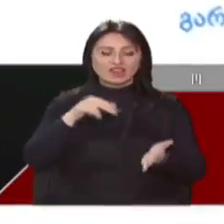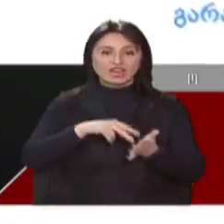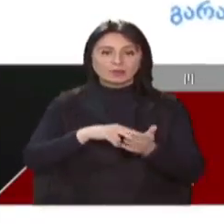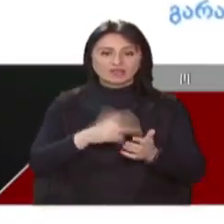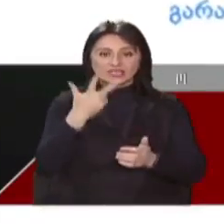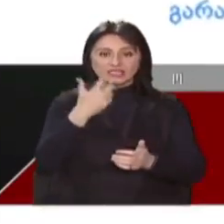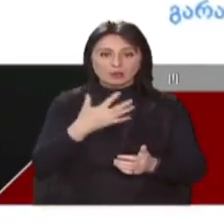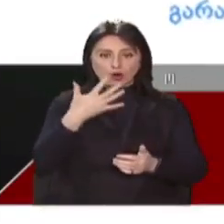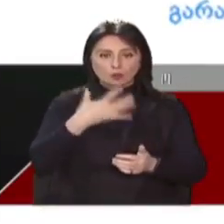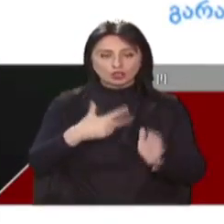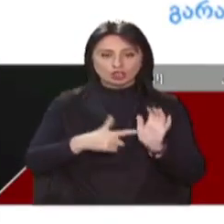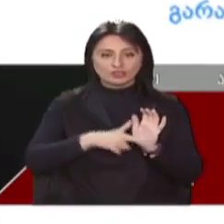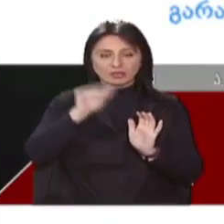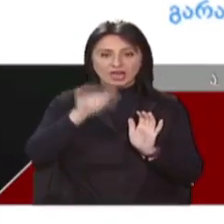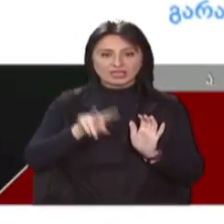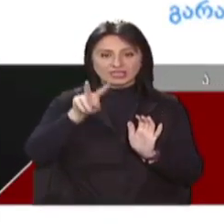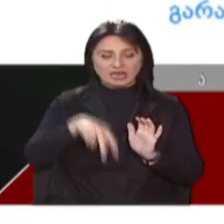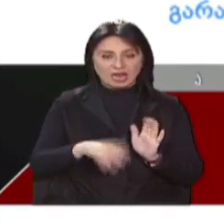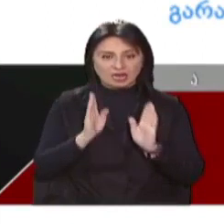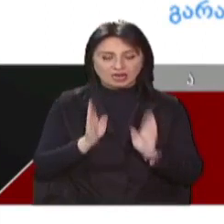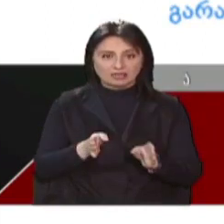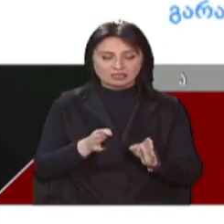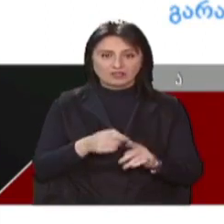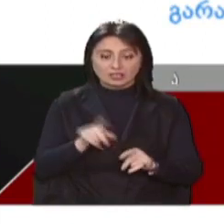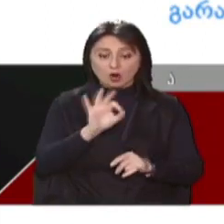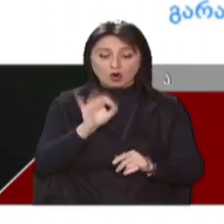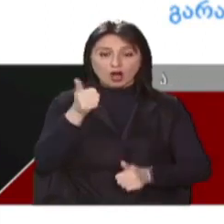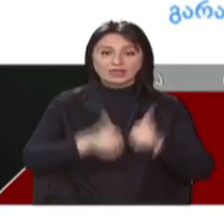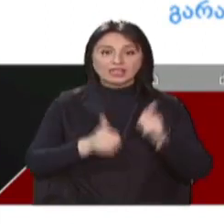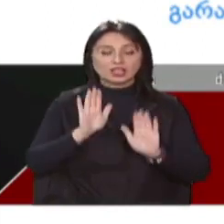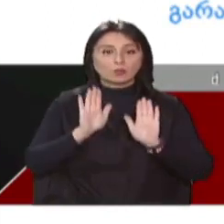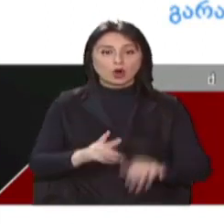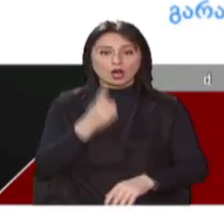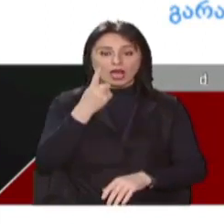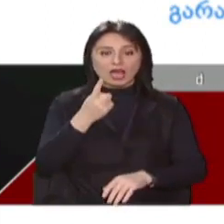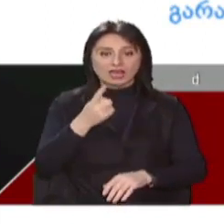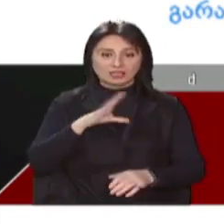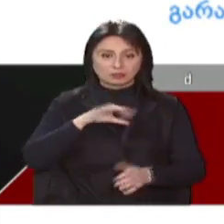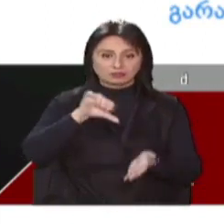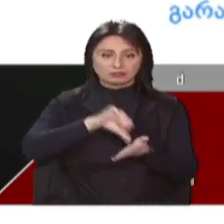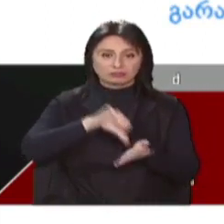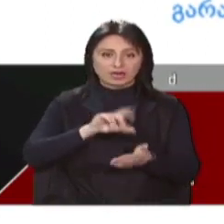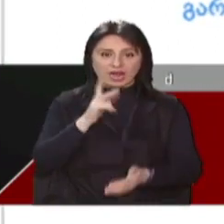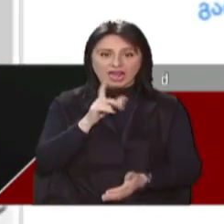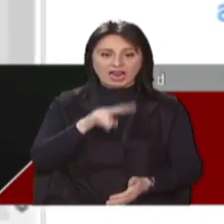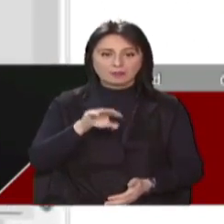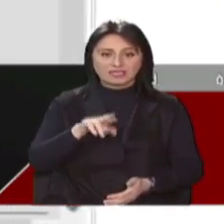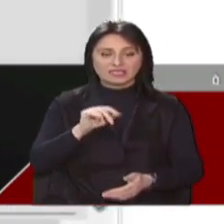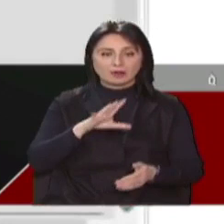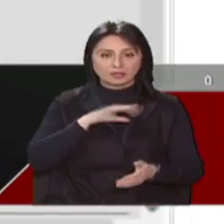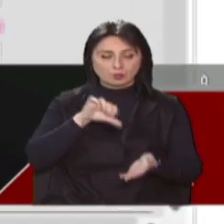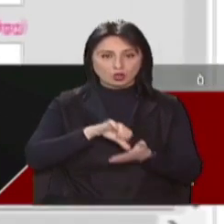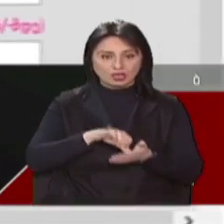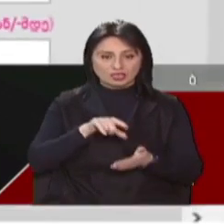ghirebulebat 347000 lari ganisazura. Aghnishnul tenderši mkholod erti pretendenti LMC